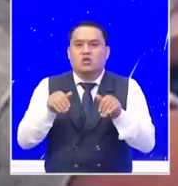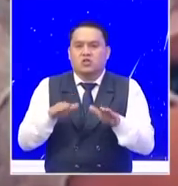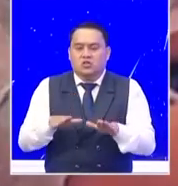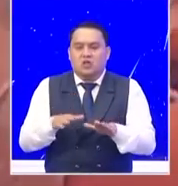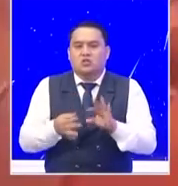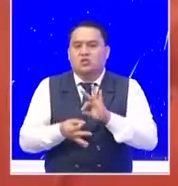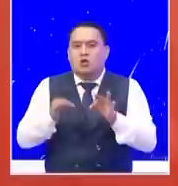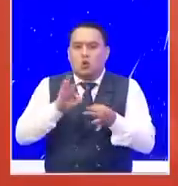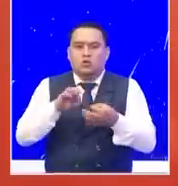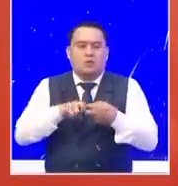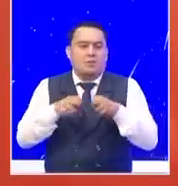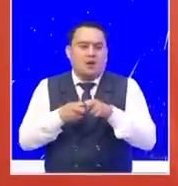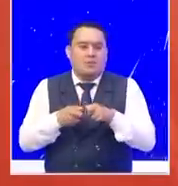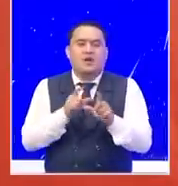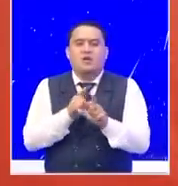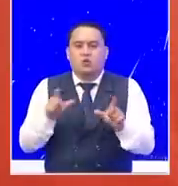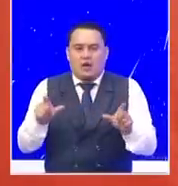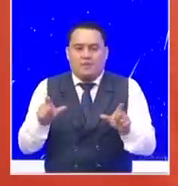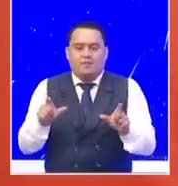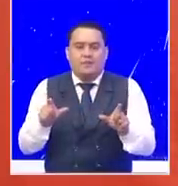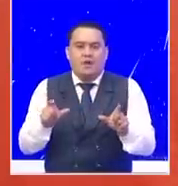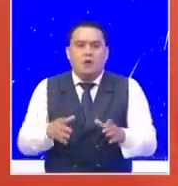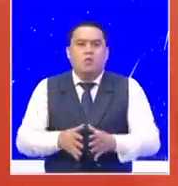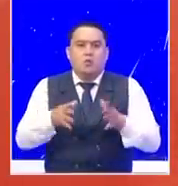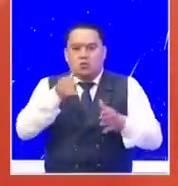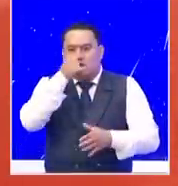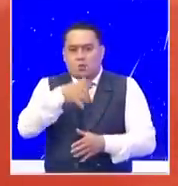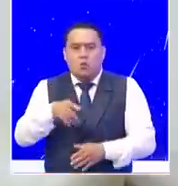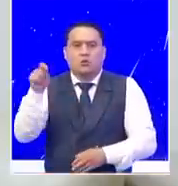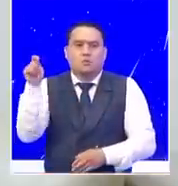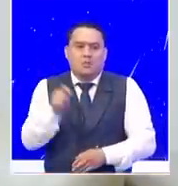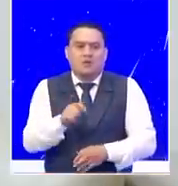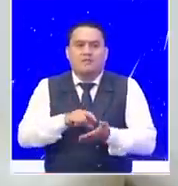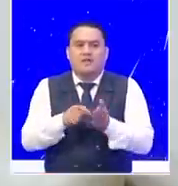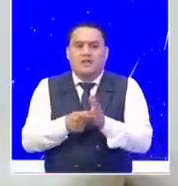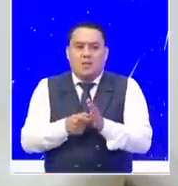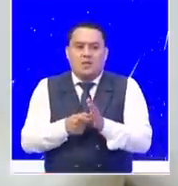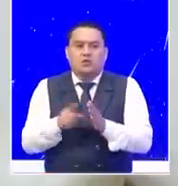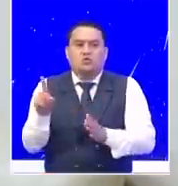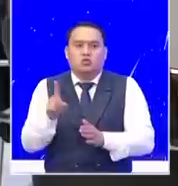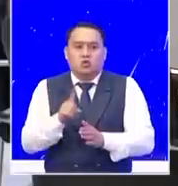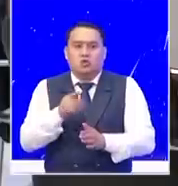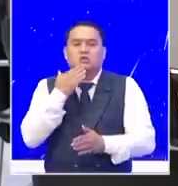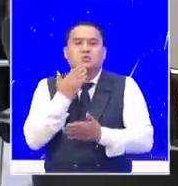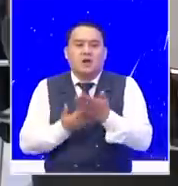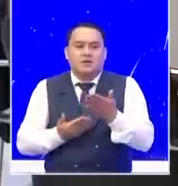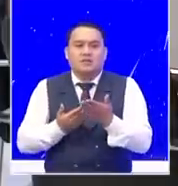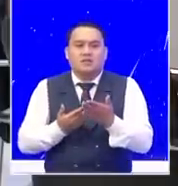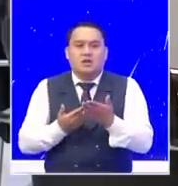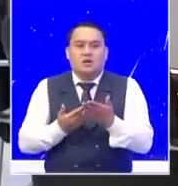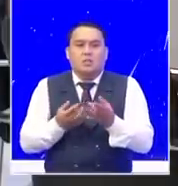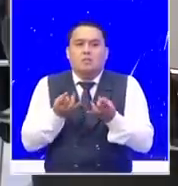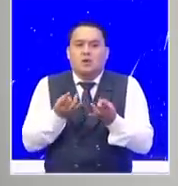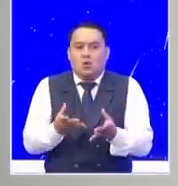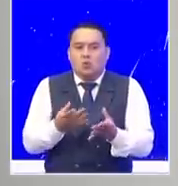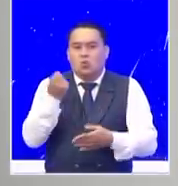самые сложные проблемы людей. А его коллеги больше не смогут зайти в этот кабинет, чтобы спросить совет и даже